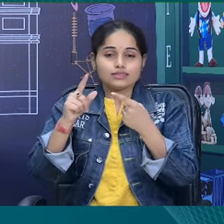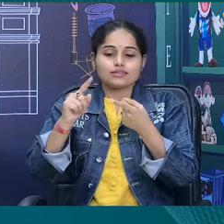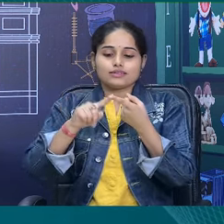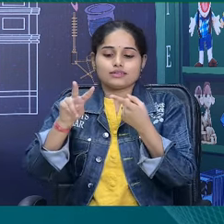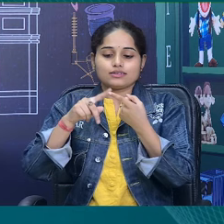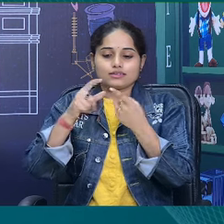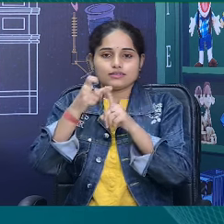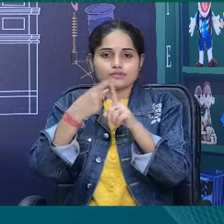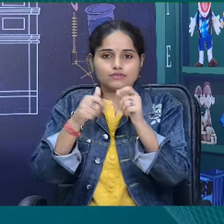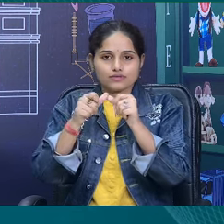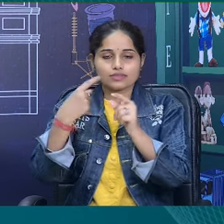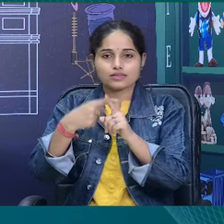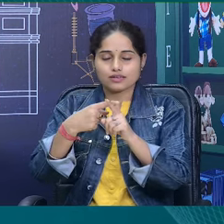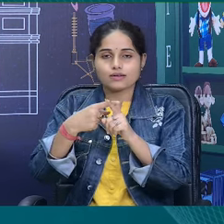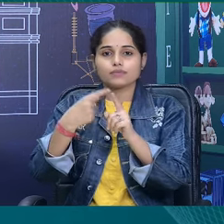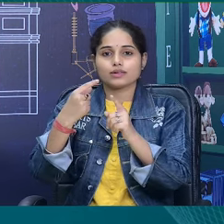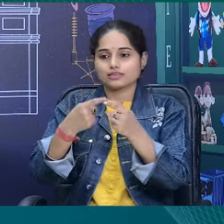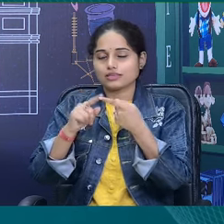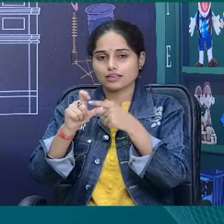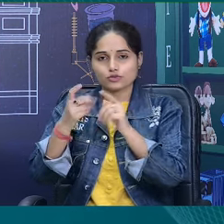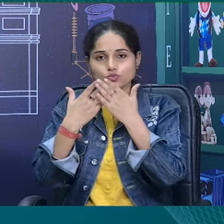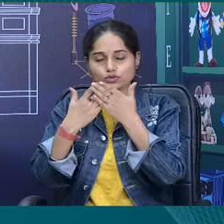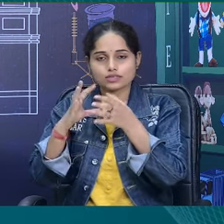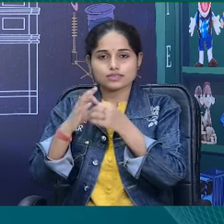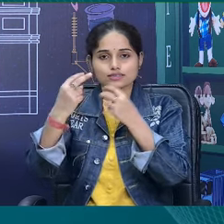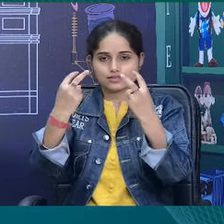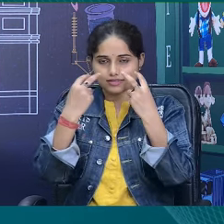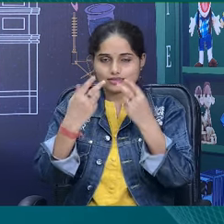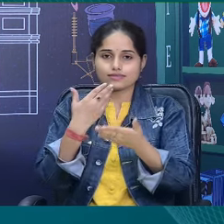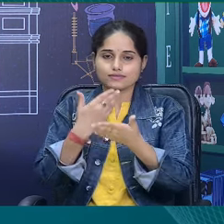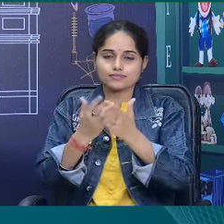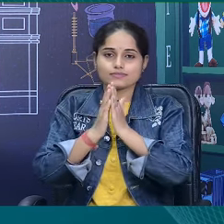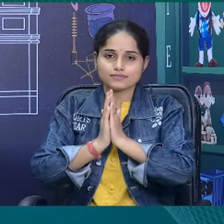साथ शिक्षा और जागरूकता के कार्यक्रमों के लिए आप सभी का धन्यवाद